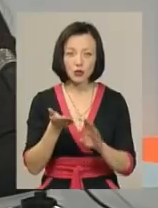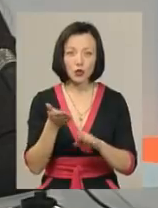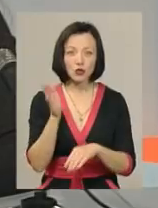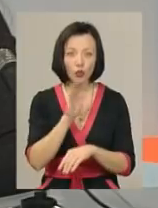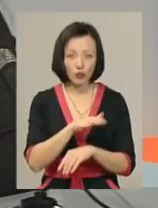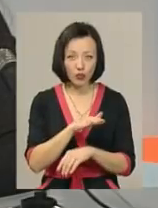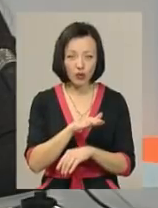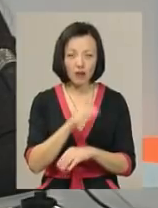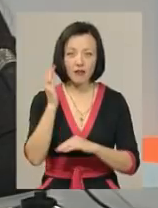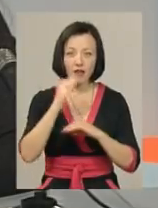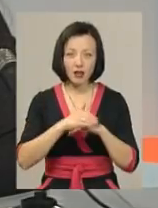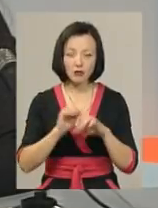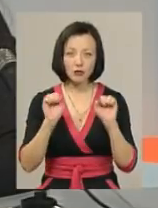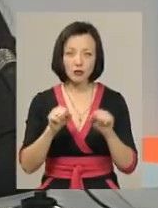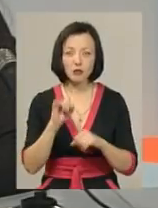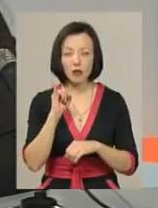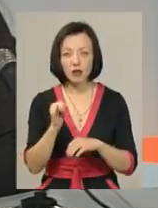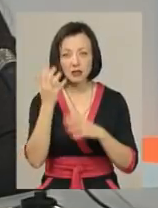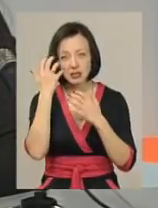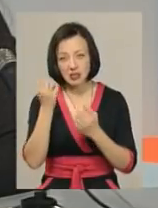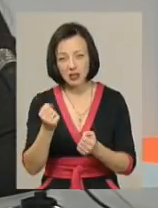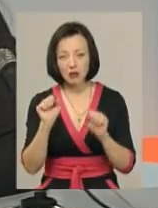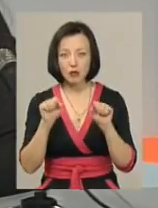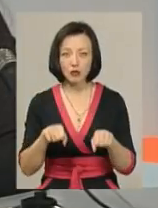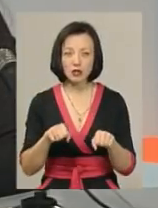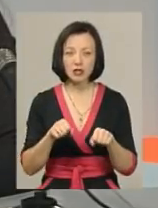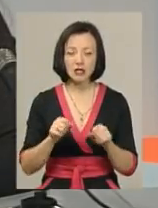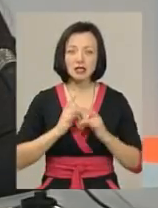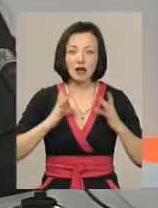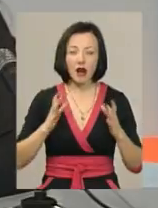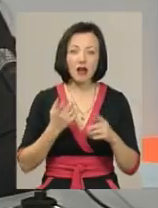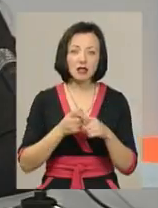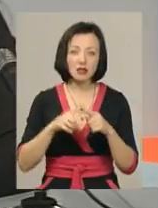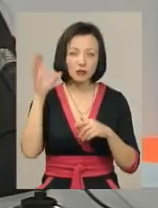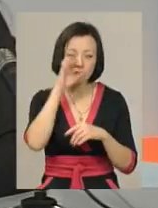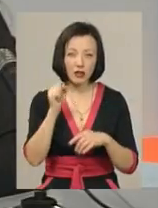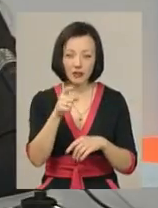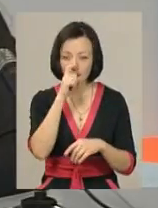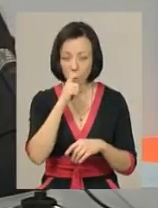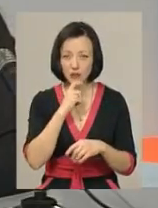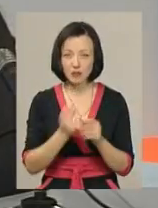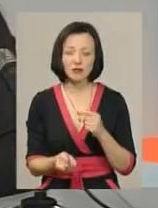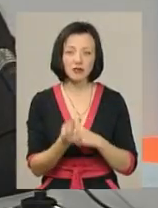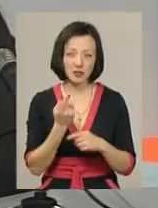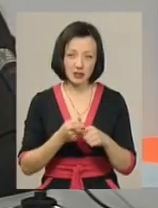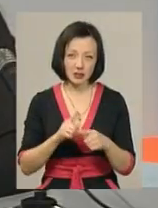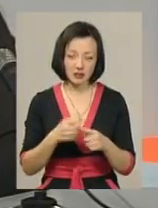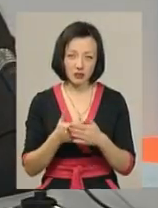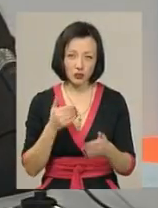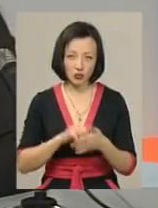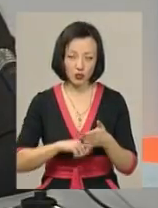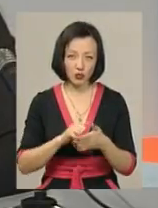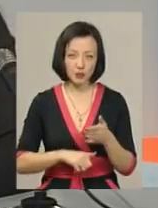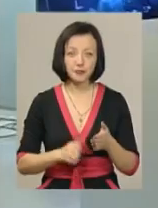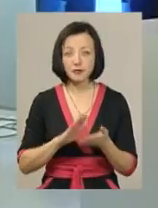додому ввечері вона може погано засинати Вона може здригатися у сні а ви не будете розуміти що це і від чого це